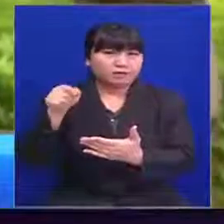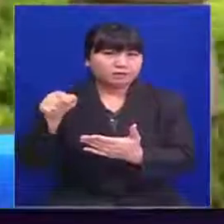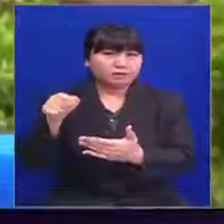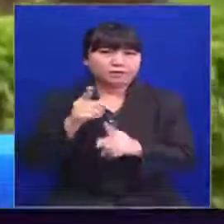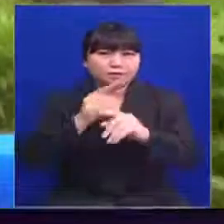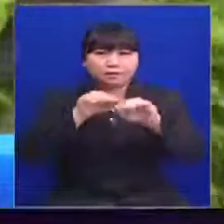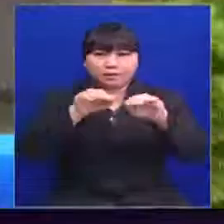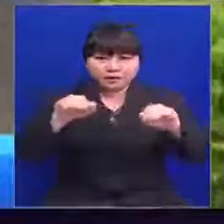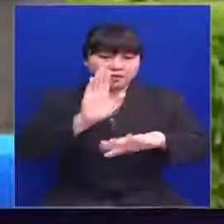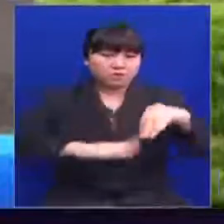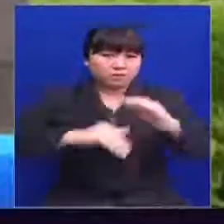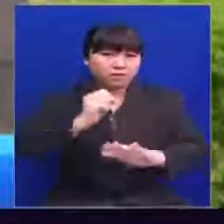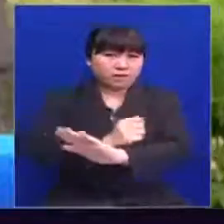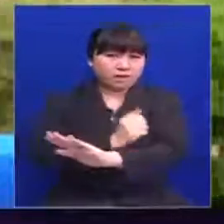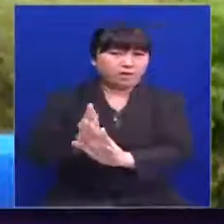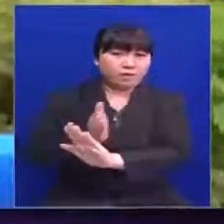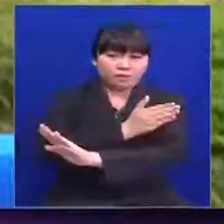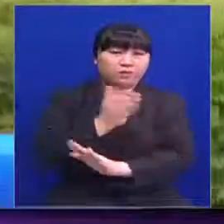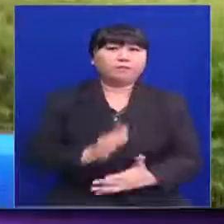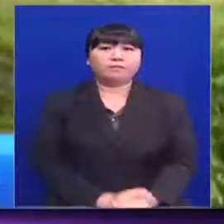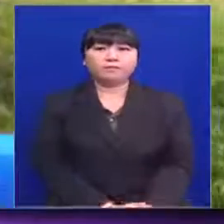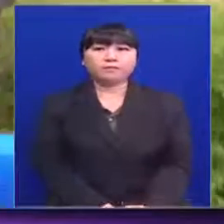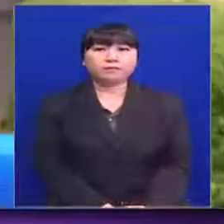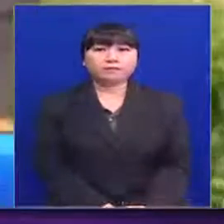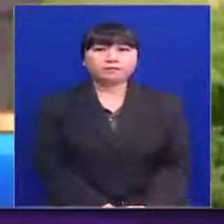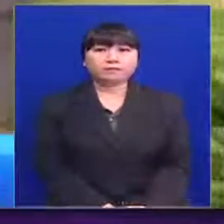าตรฐานฝีมือแรงงานก่อนหน้านี้ค่ะ